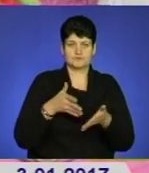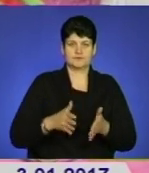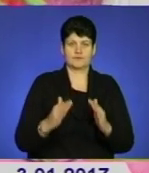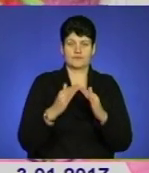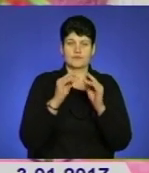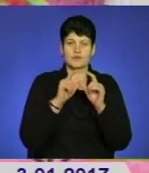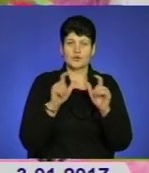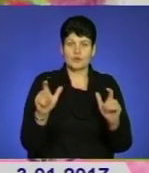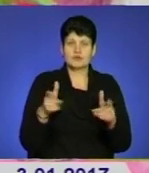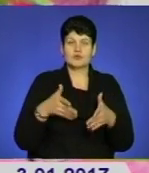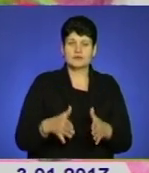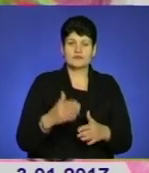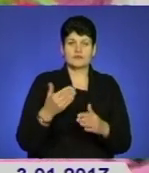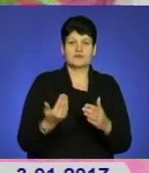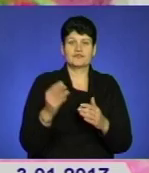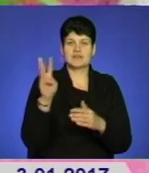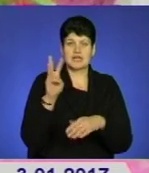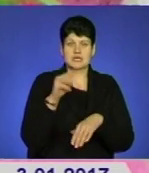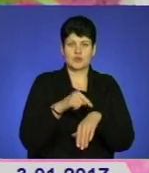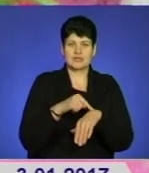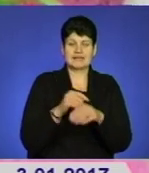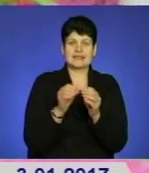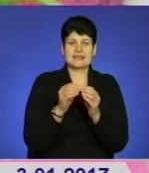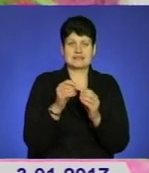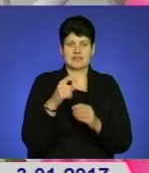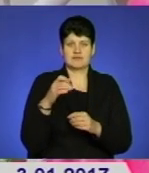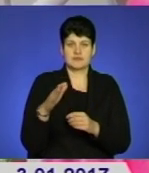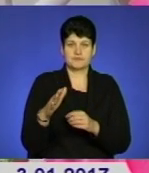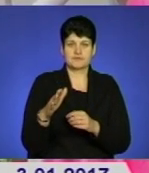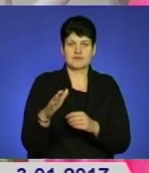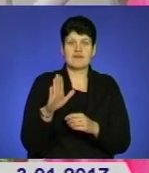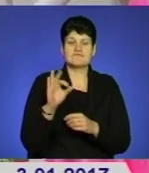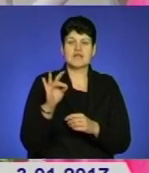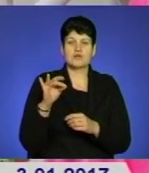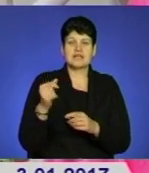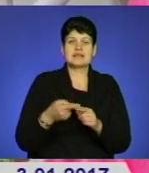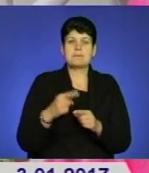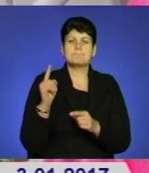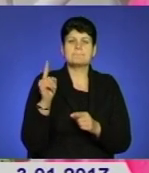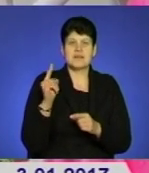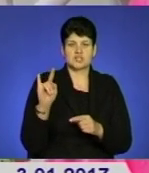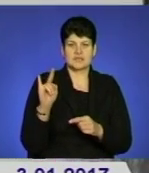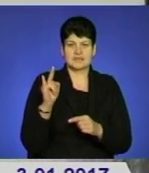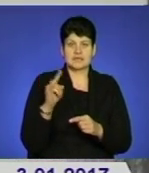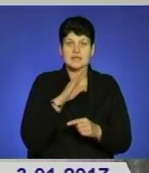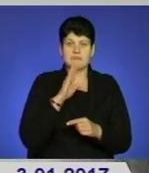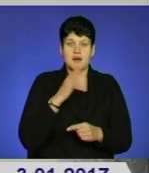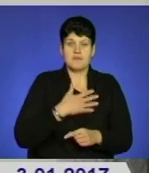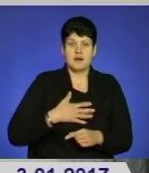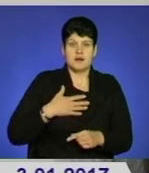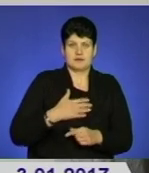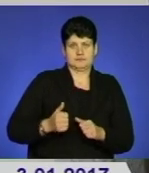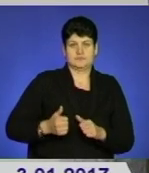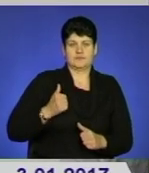Дівчинка народилася у новорічну ніч о 3 годині 10 хвилин. Для Вероніки це перша дитина. Молода мама схвильована та